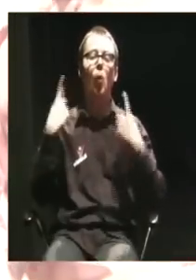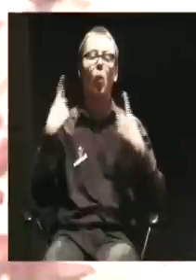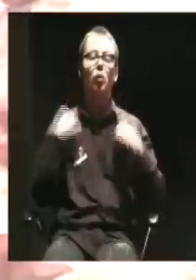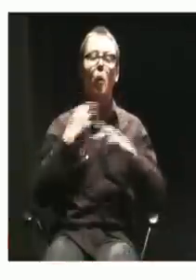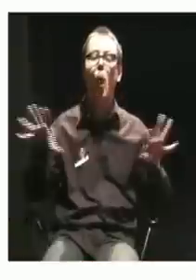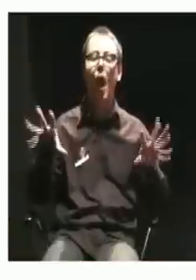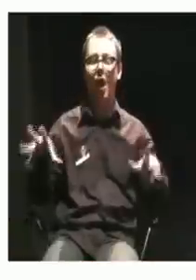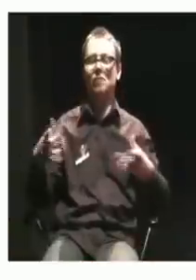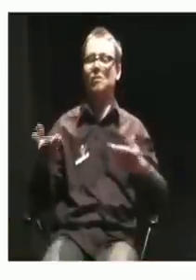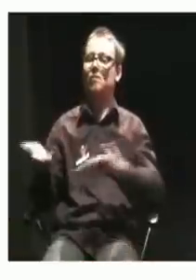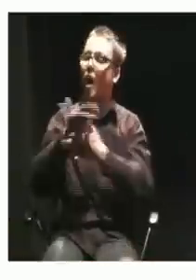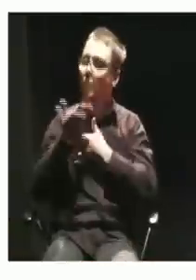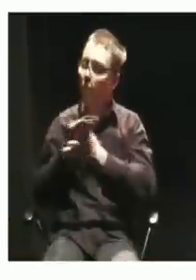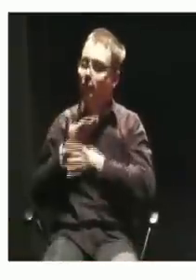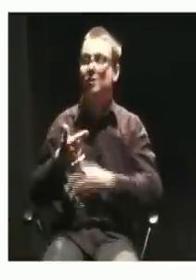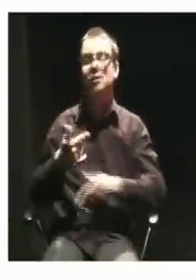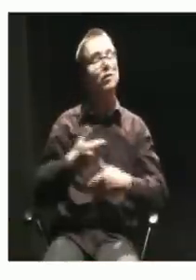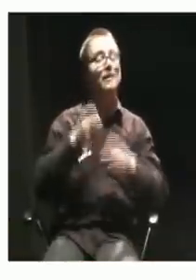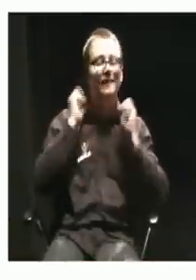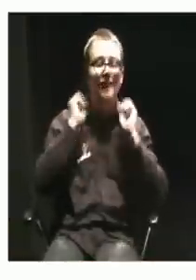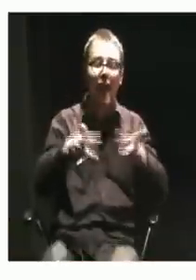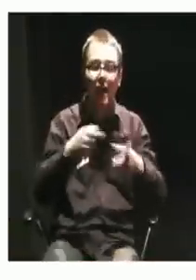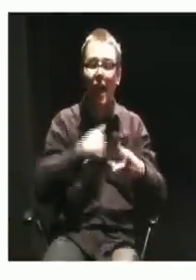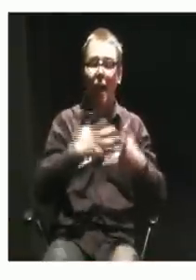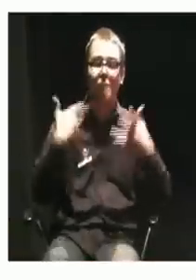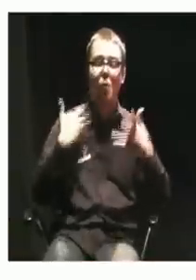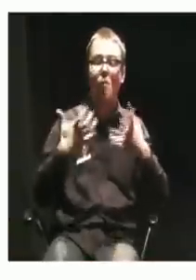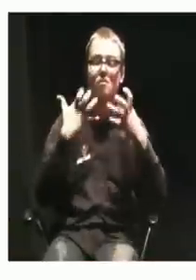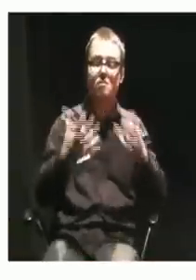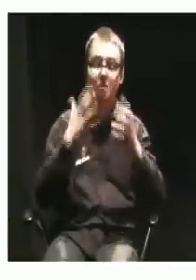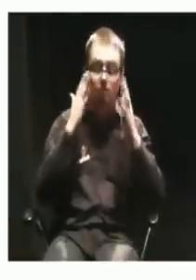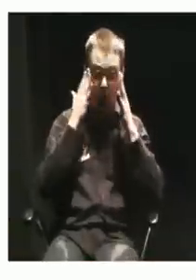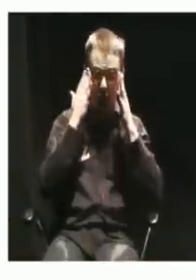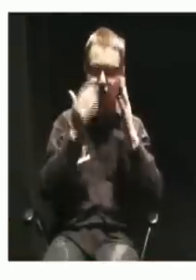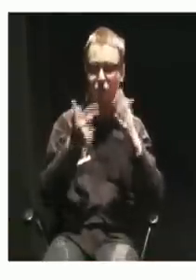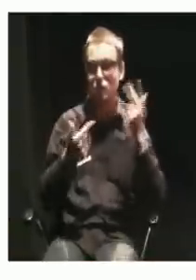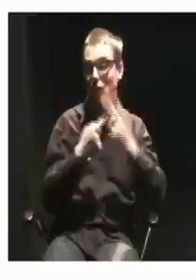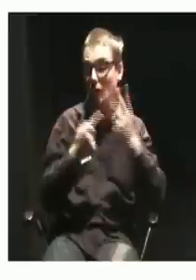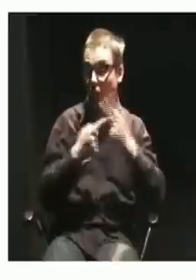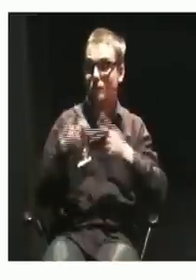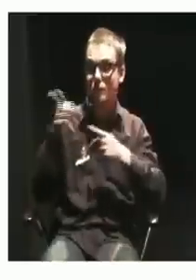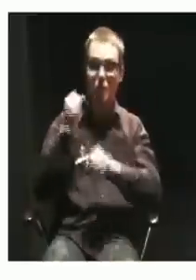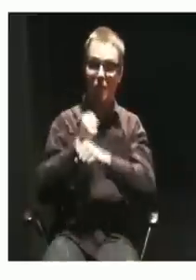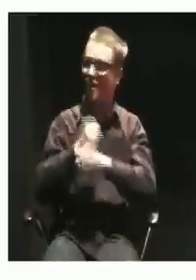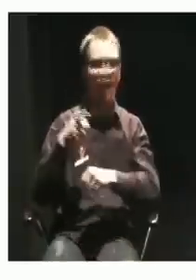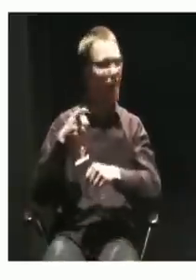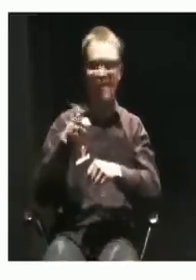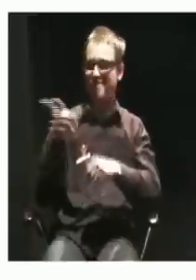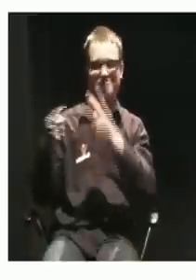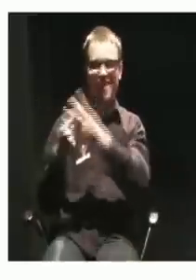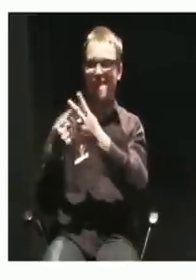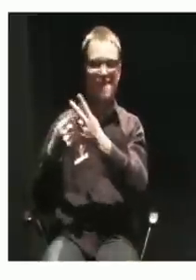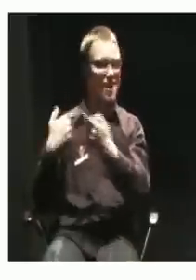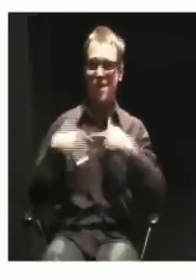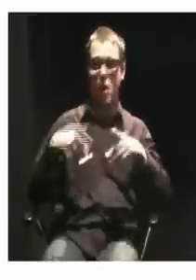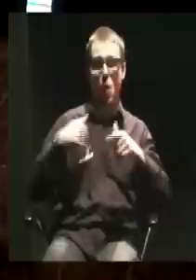dostać się do telewizji, ale żadna z nich nie była zainteresowana tym, aby mnie przyjąć. Leżąc sobie w 20-metrowej kawalerce, pomyślałem, zrobię program.